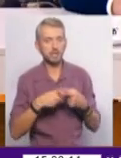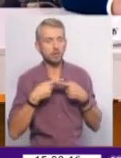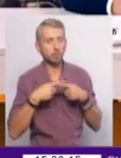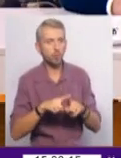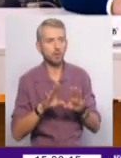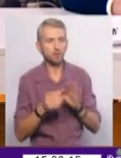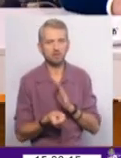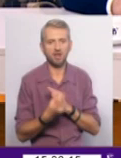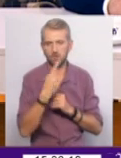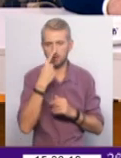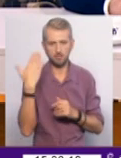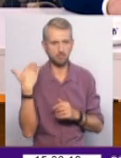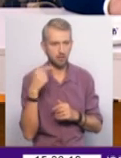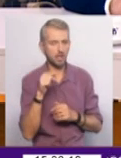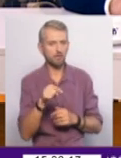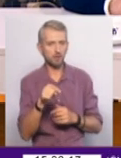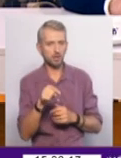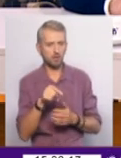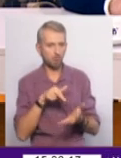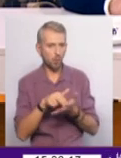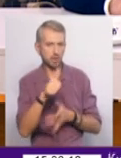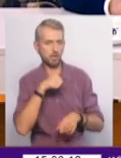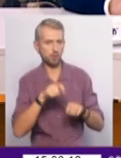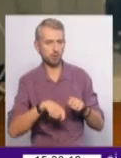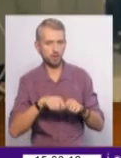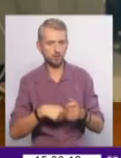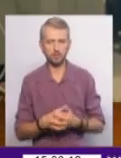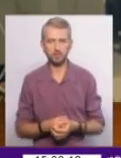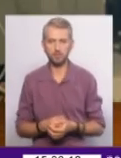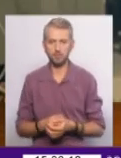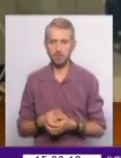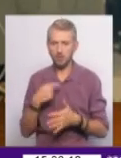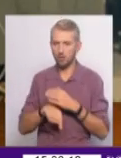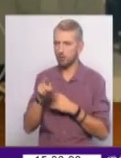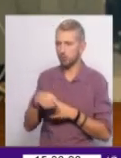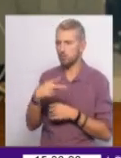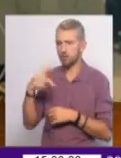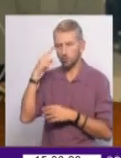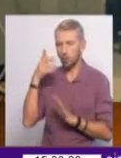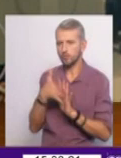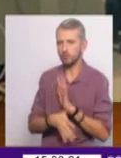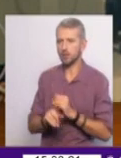тільки з'явилася, і вона проходить таку апробацію. Угу. Тобто ви вже приблизно розумієте,